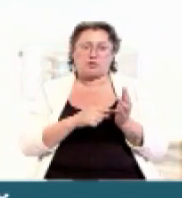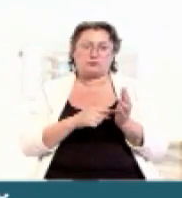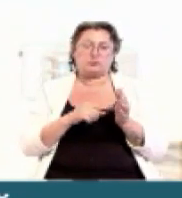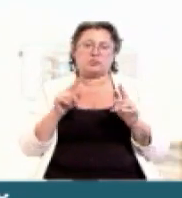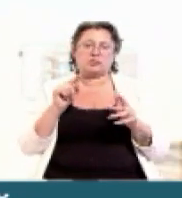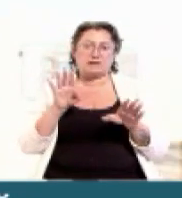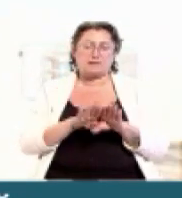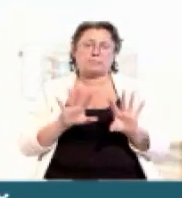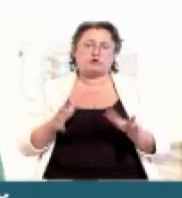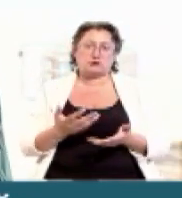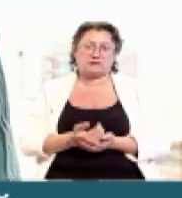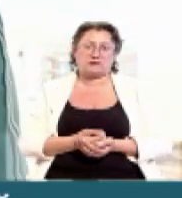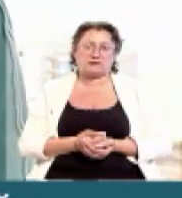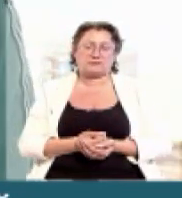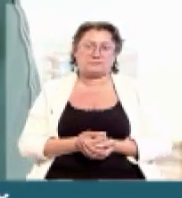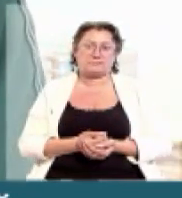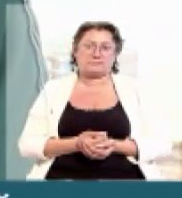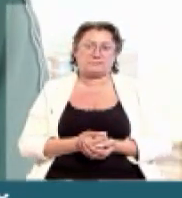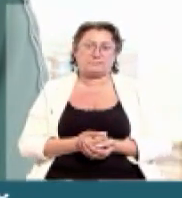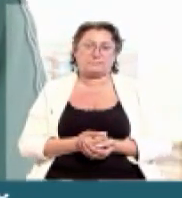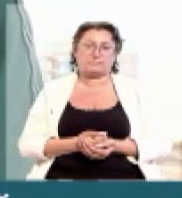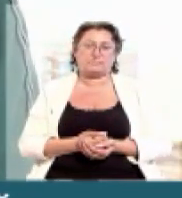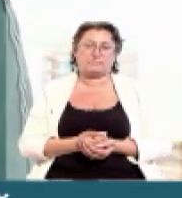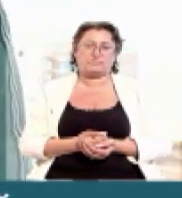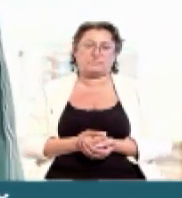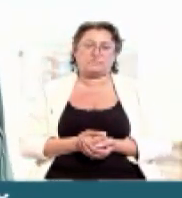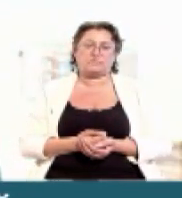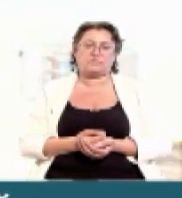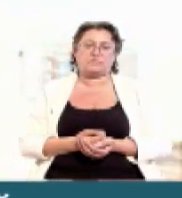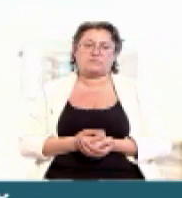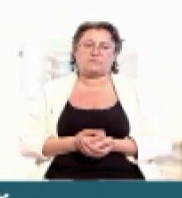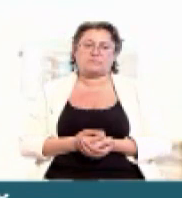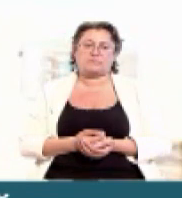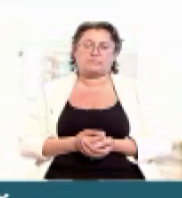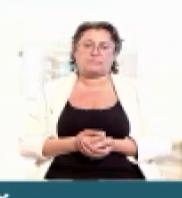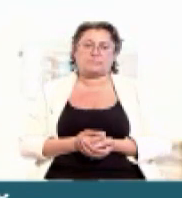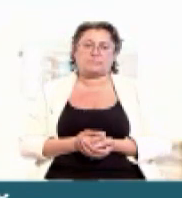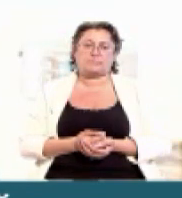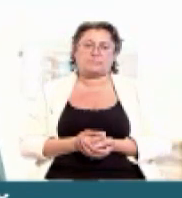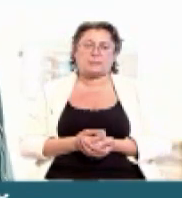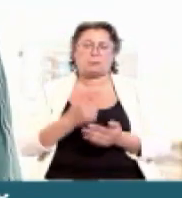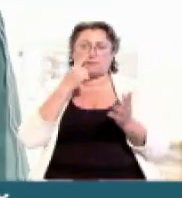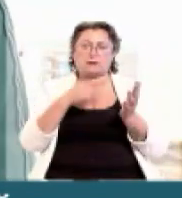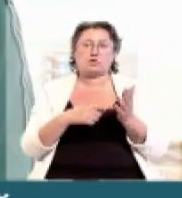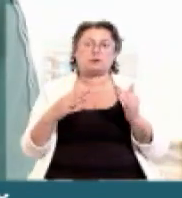в эти происшествия. И они попадают домой.